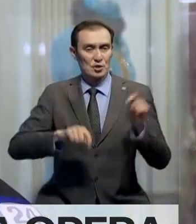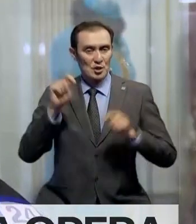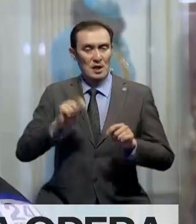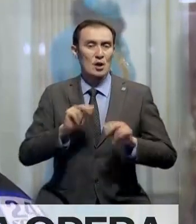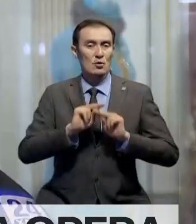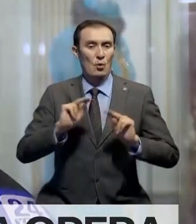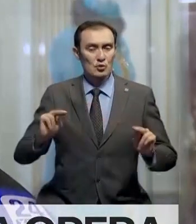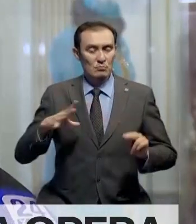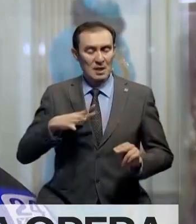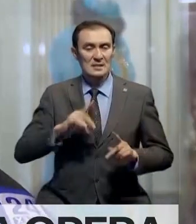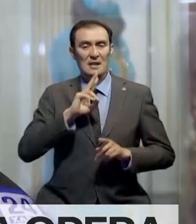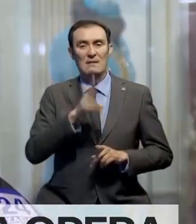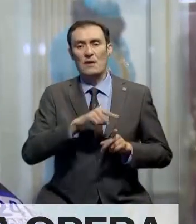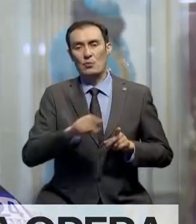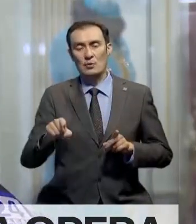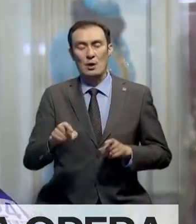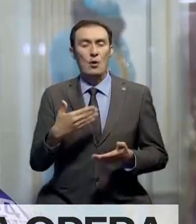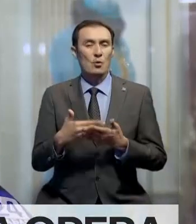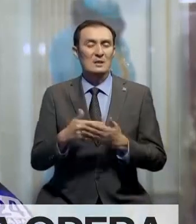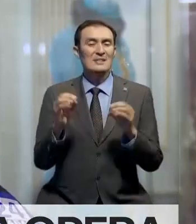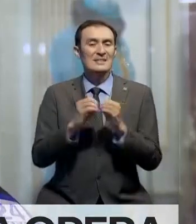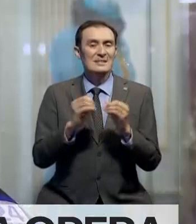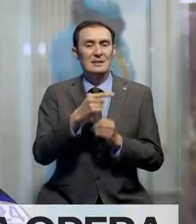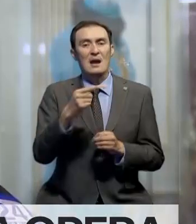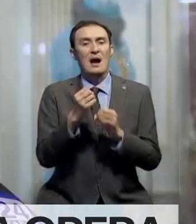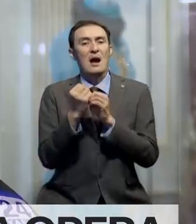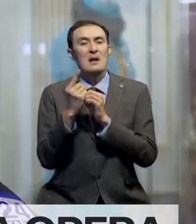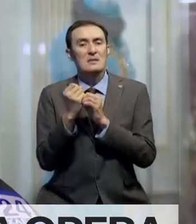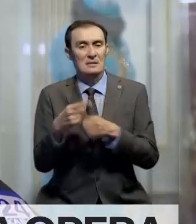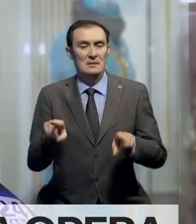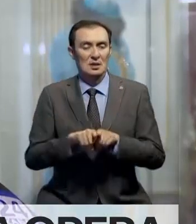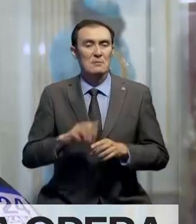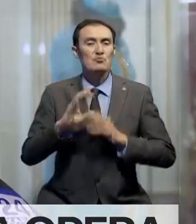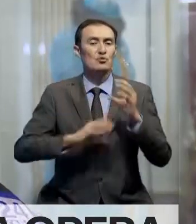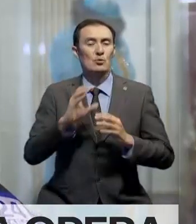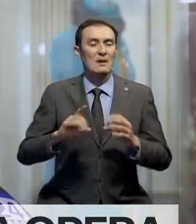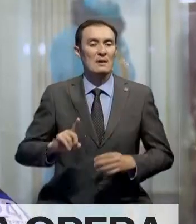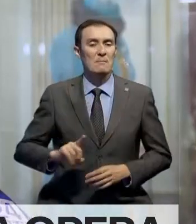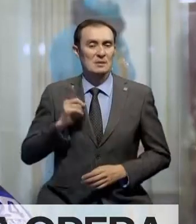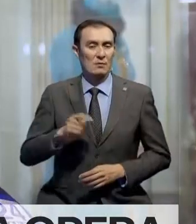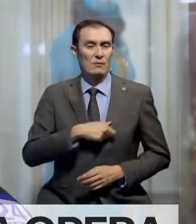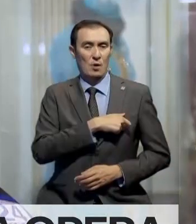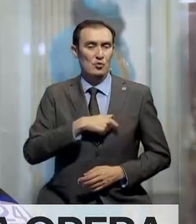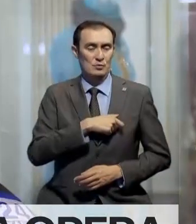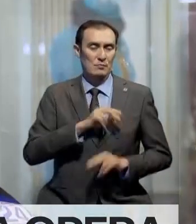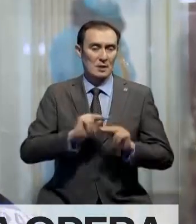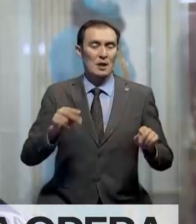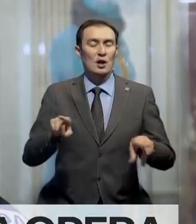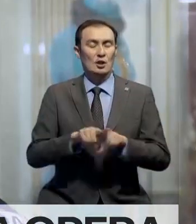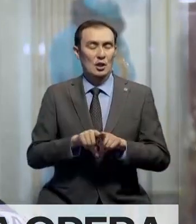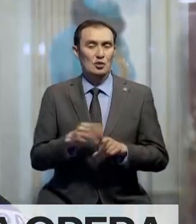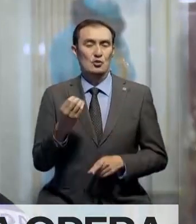международные коучи. За 2 года нас посетило около 10-11 международных вокалистов с именем. Плюс к